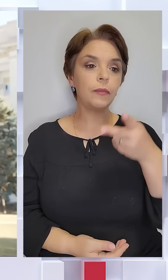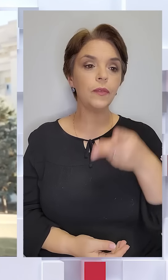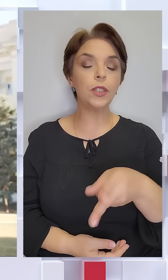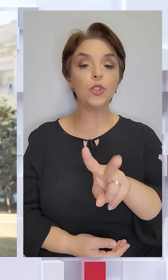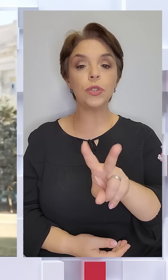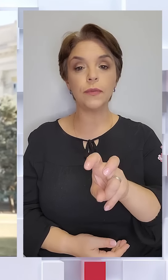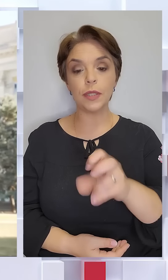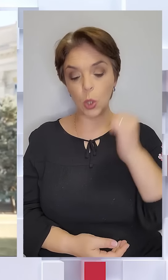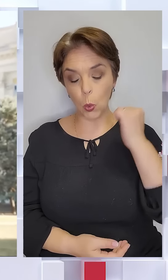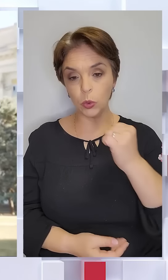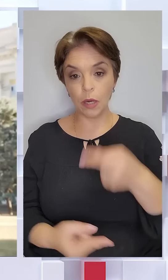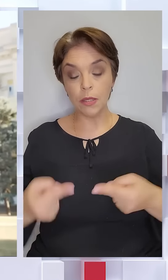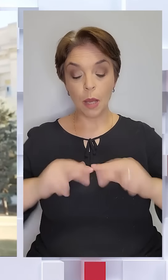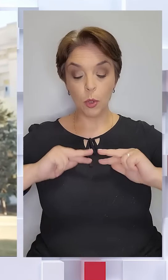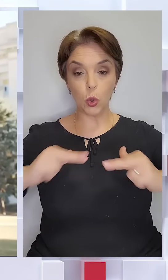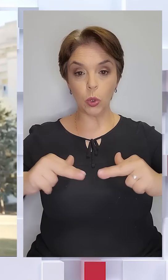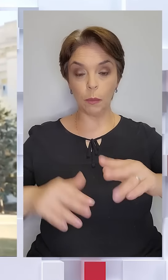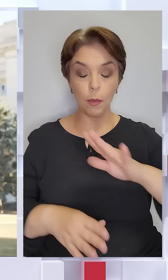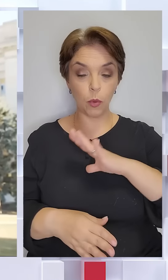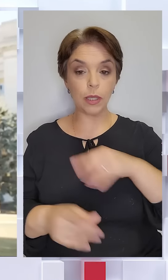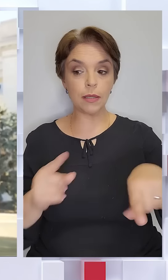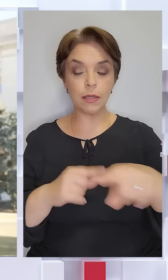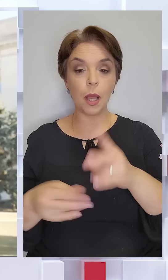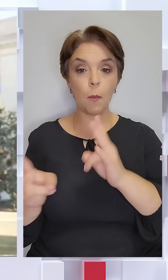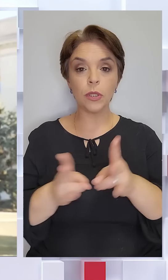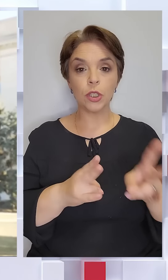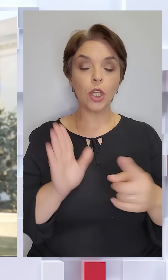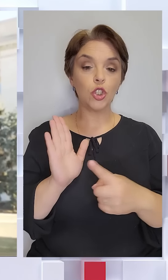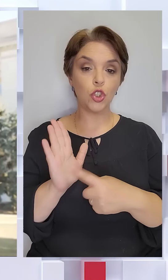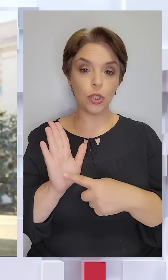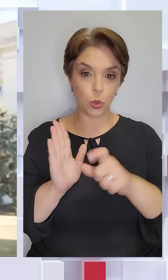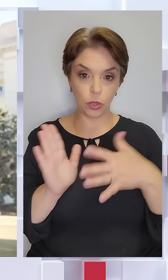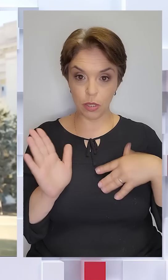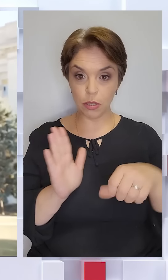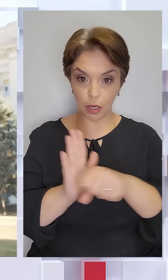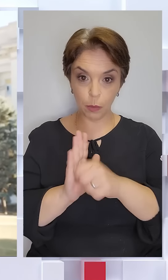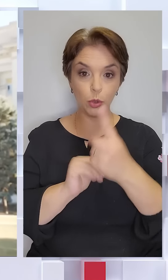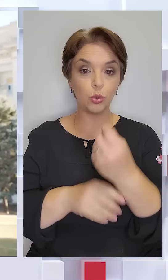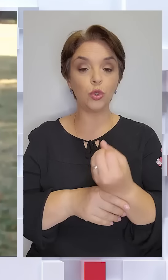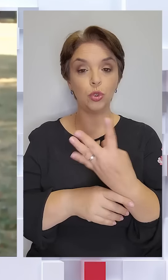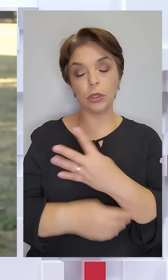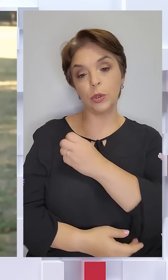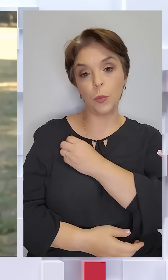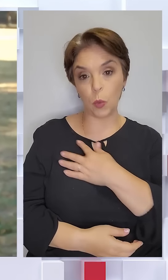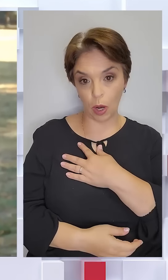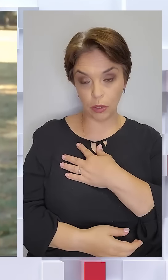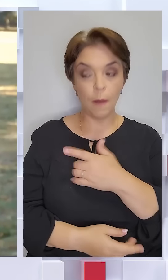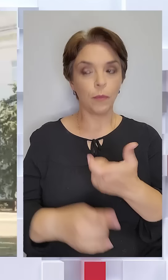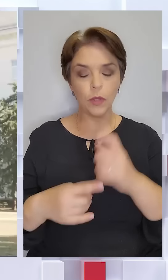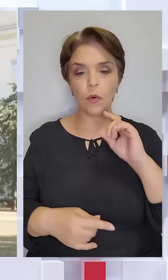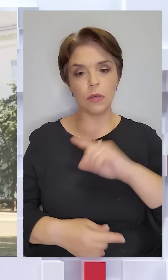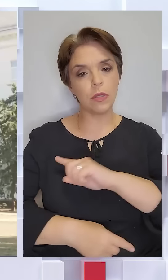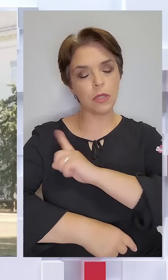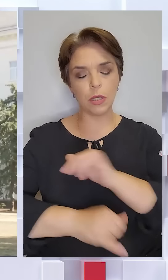2200 ударів саме дронами були, із них постраждало 6 загиблих і 114 поранених. Доволі